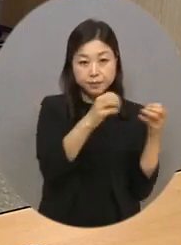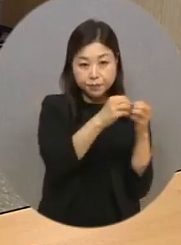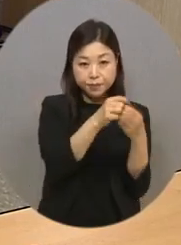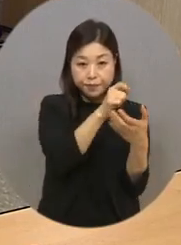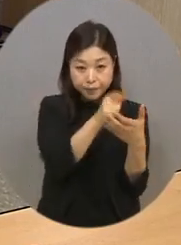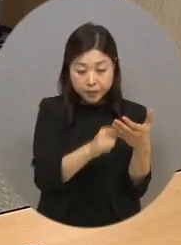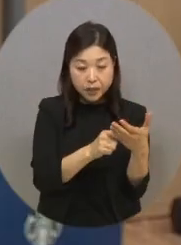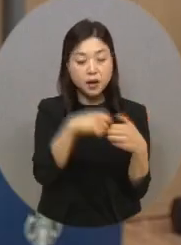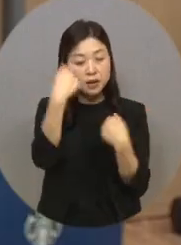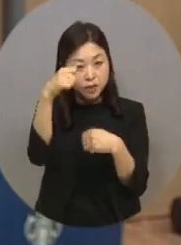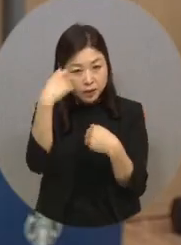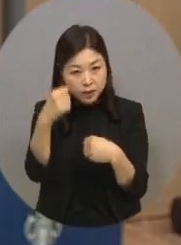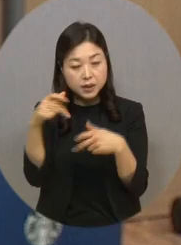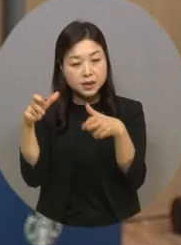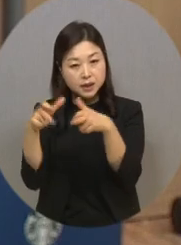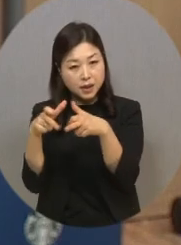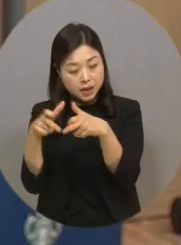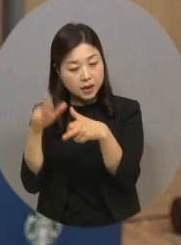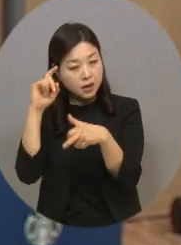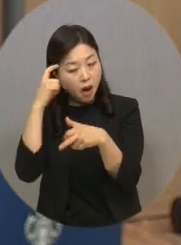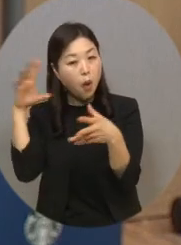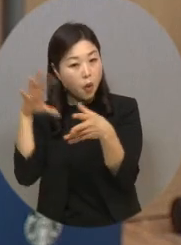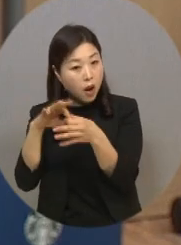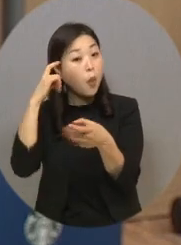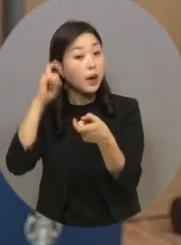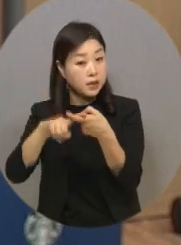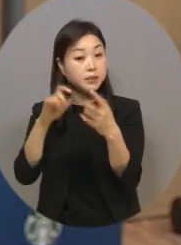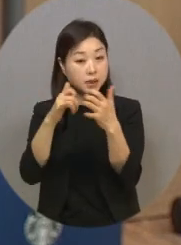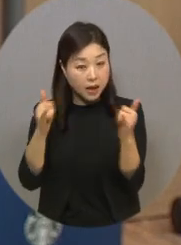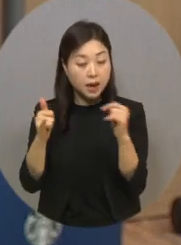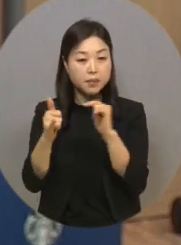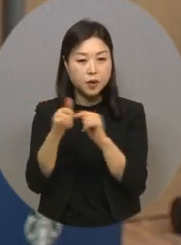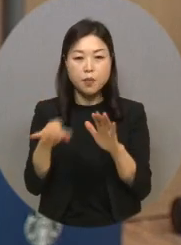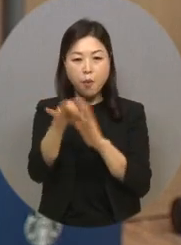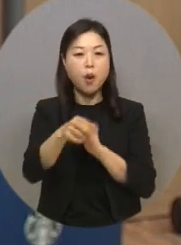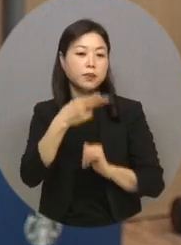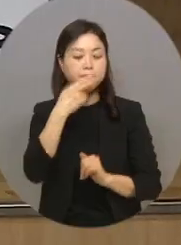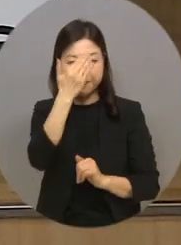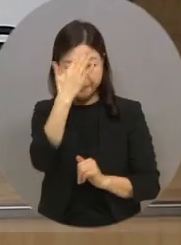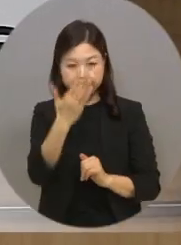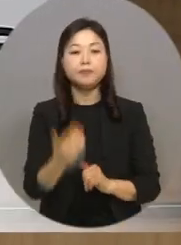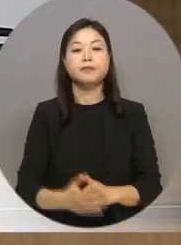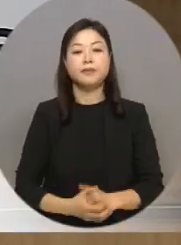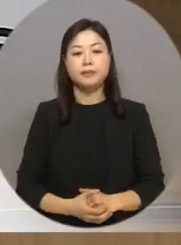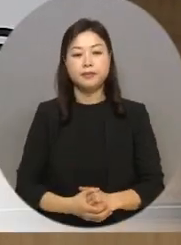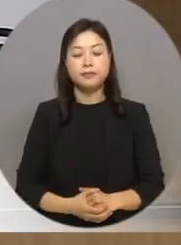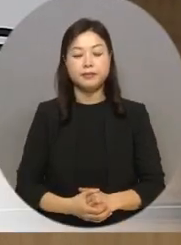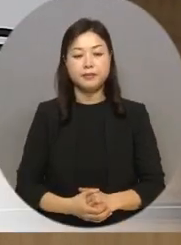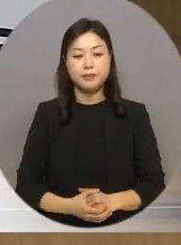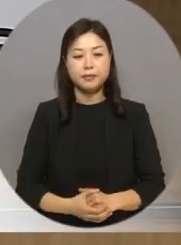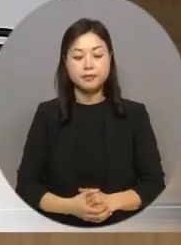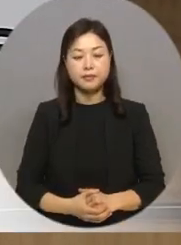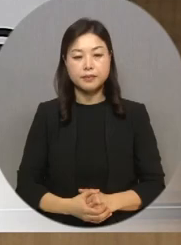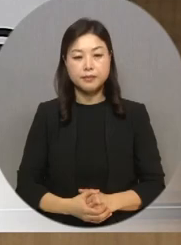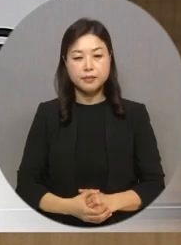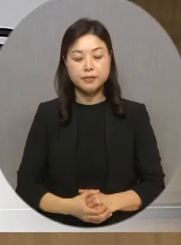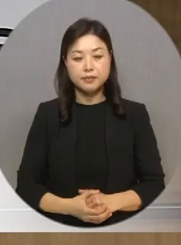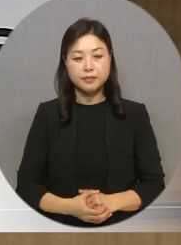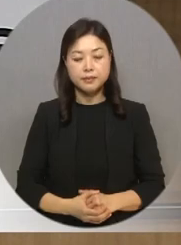관심 있는 사람들을 위해 참가비 없이 자유로운 참석이 가능했습니다. 우리가 장애인